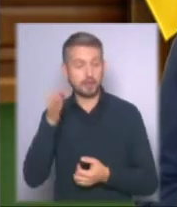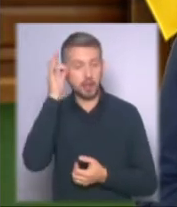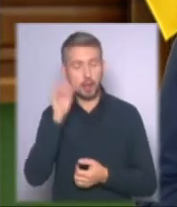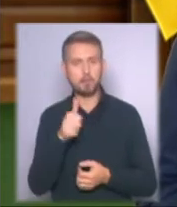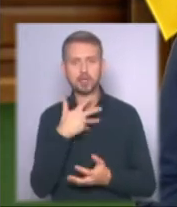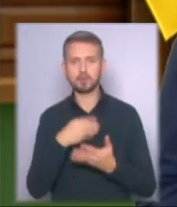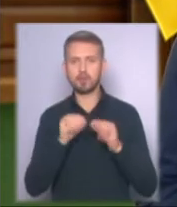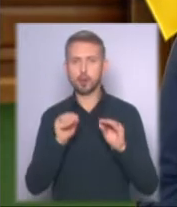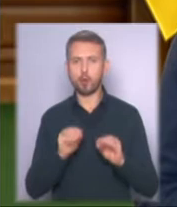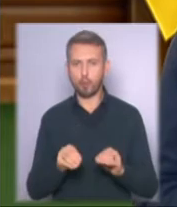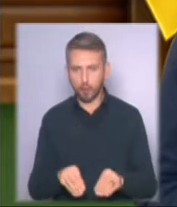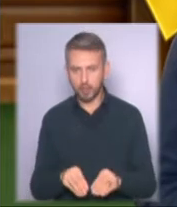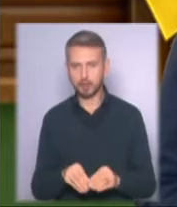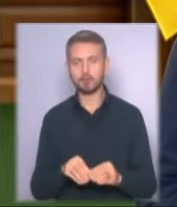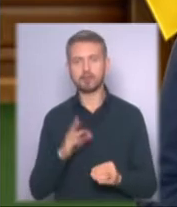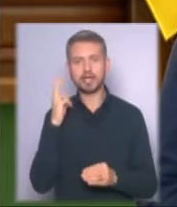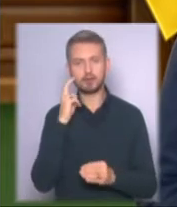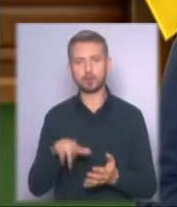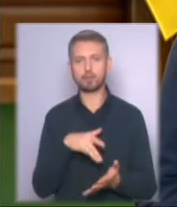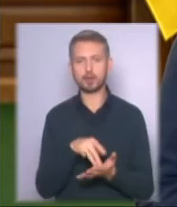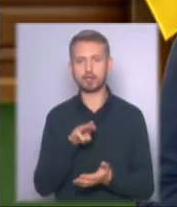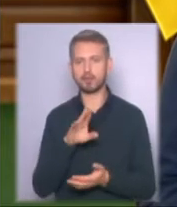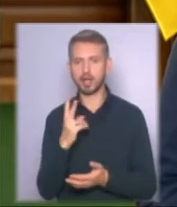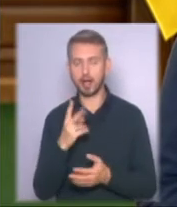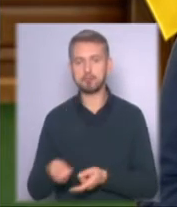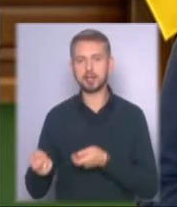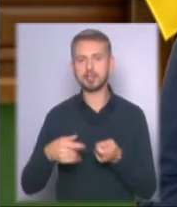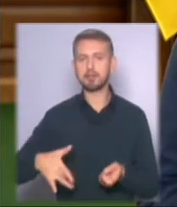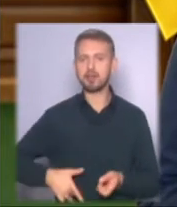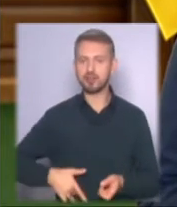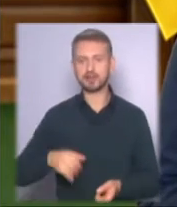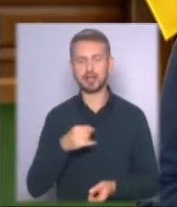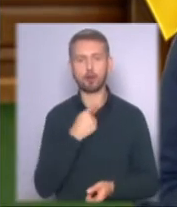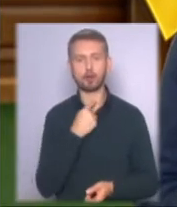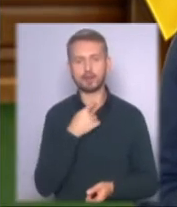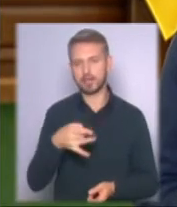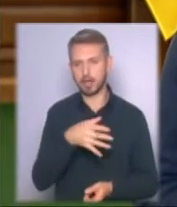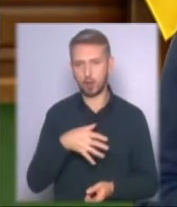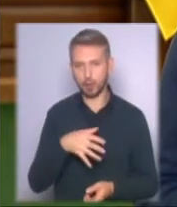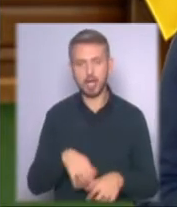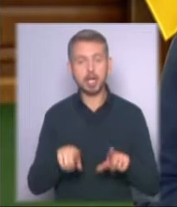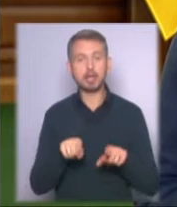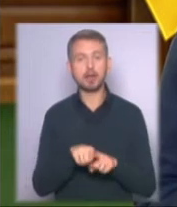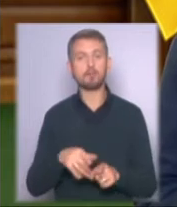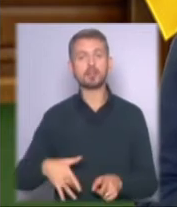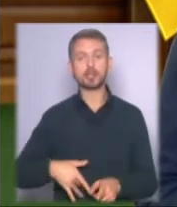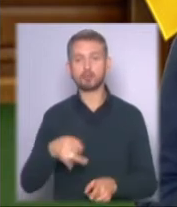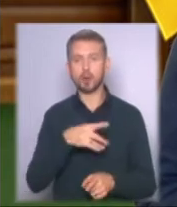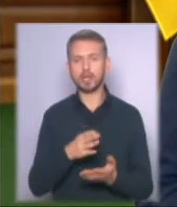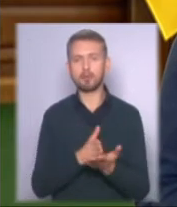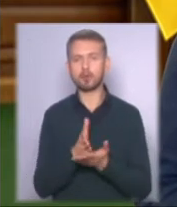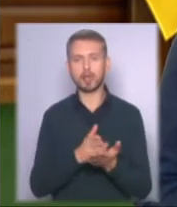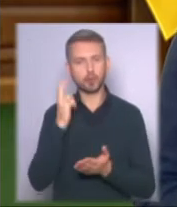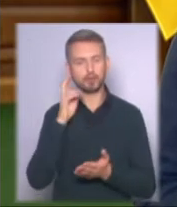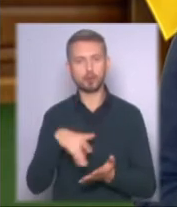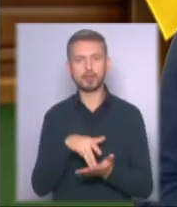протоколи з мокрими печатками до Київської міської ТВК привезли Печерський та Голосіївський райони. Так, у Печерському районі на посаду Київського міського